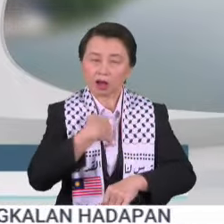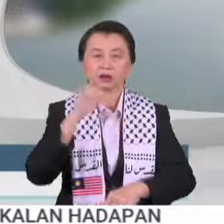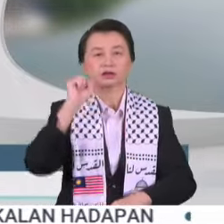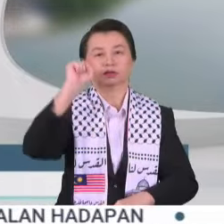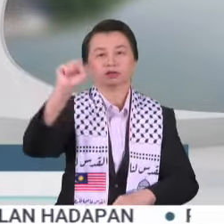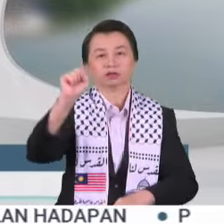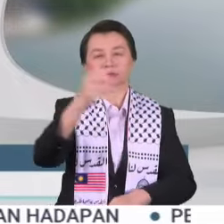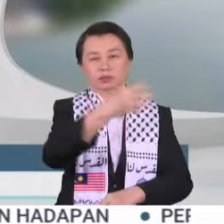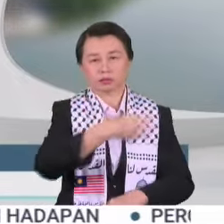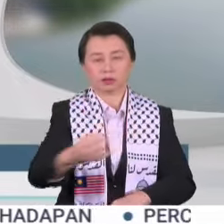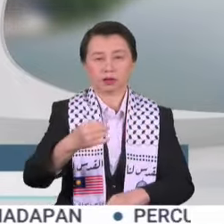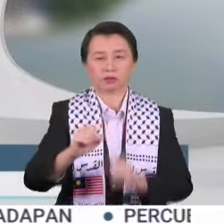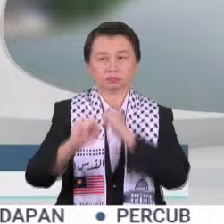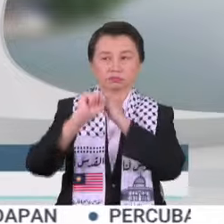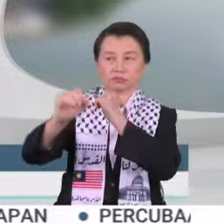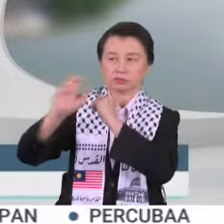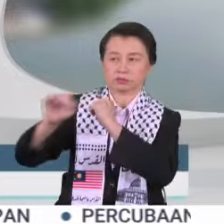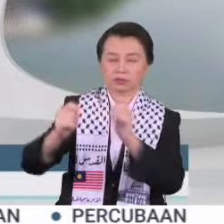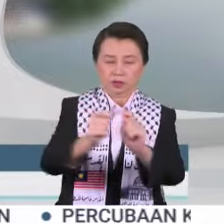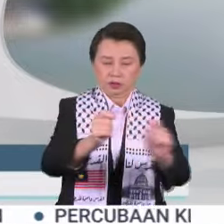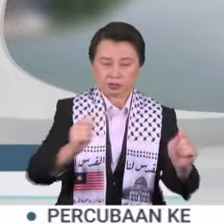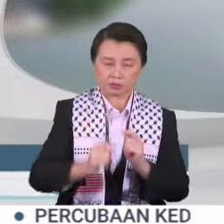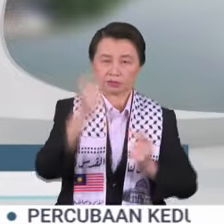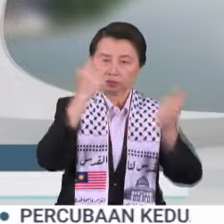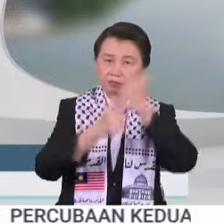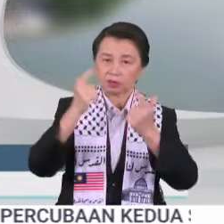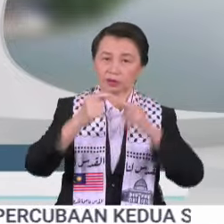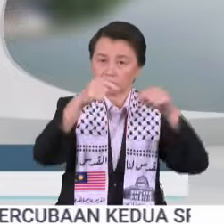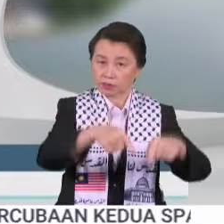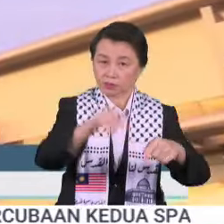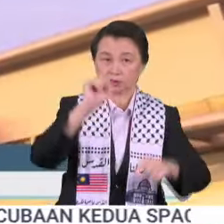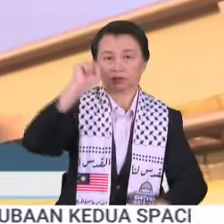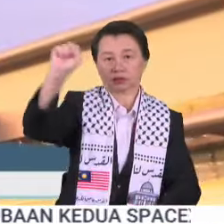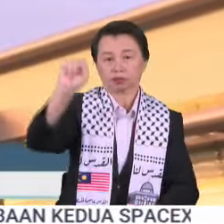Sabah sekaligus mempromosikan destinasi pelancongan di negeri ini.